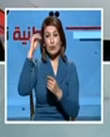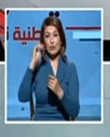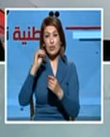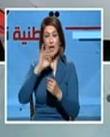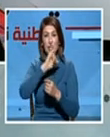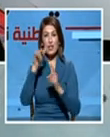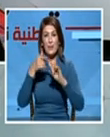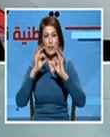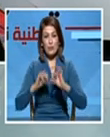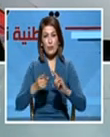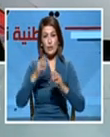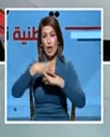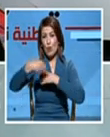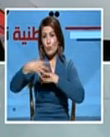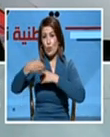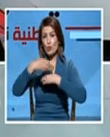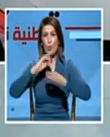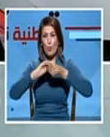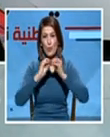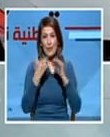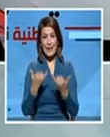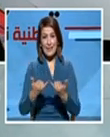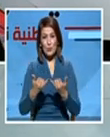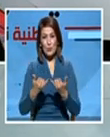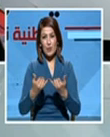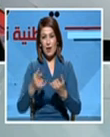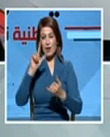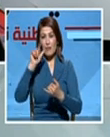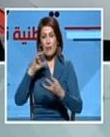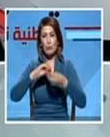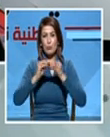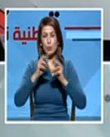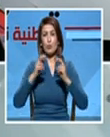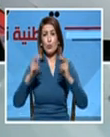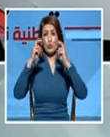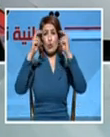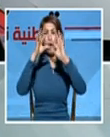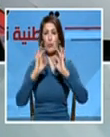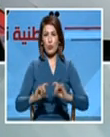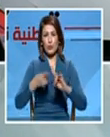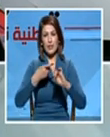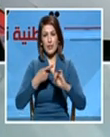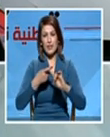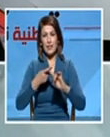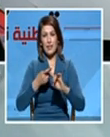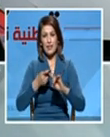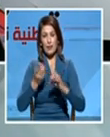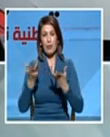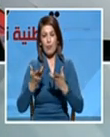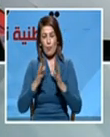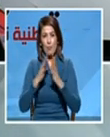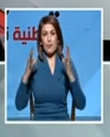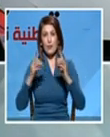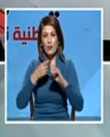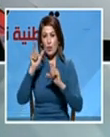يمكن من المشكلة هذه تعرضنا مشاكل كبيرة، كما قلت قنبلة موقوتة معناتها هذه مش بومبا روتاردومون، مش